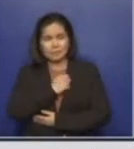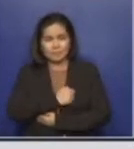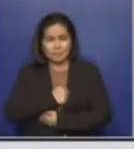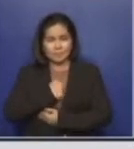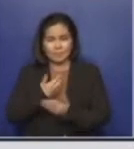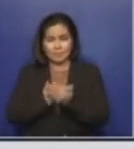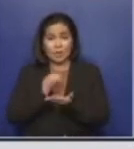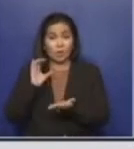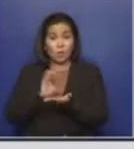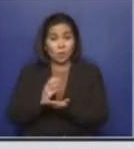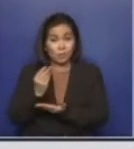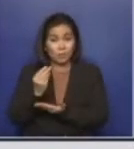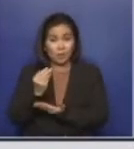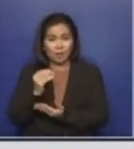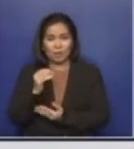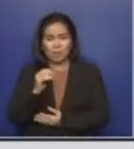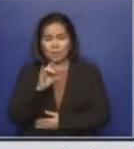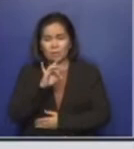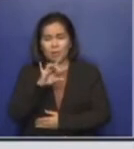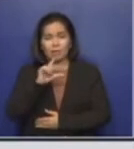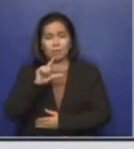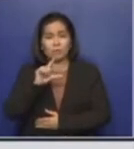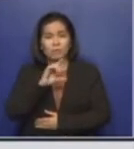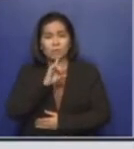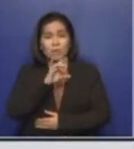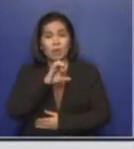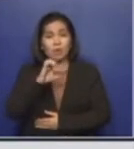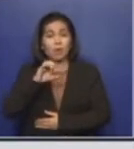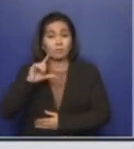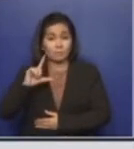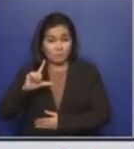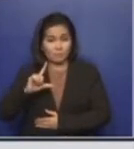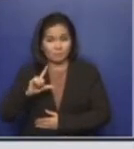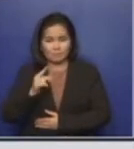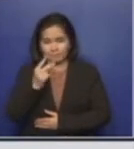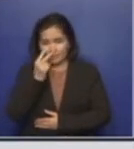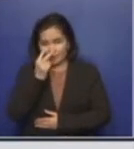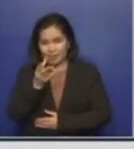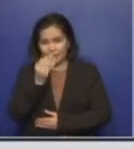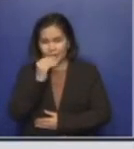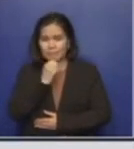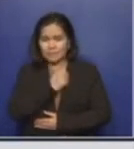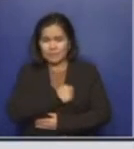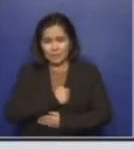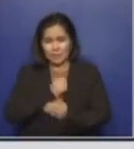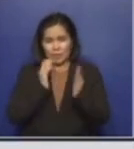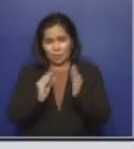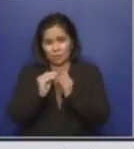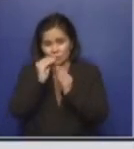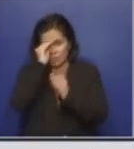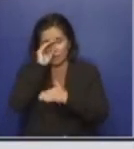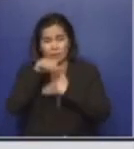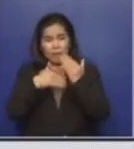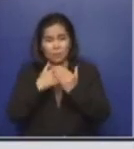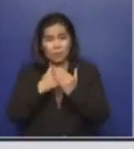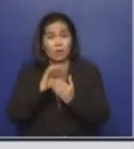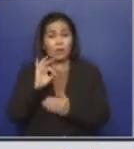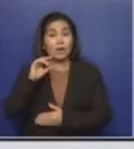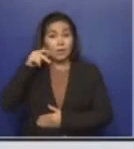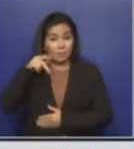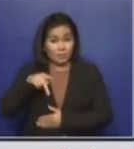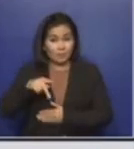เศร้าใจมากท่านประธานนักศึกษาเขาน่ะ 9,000 กว่าคนนะคนกับ